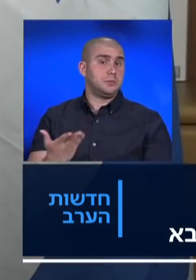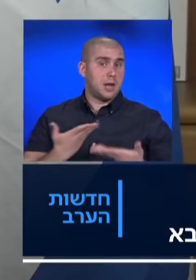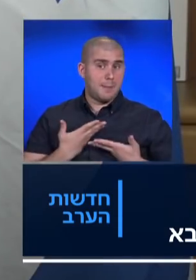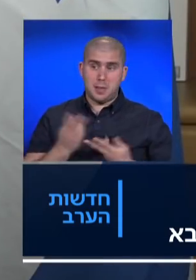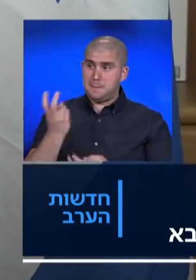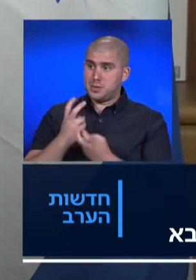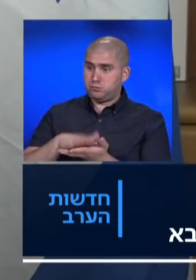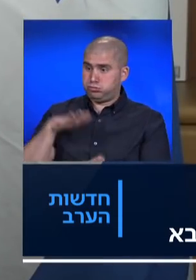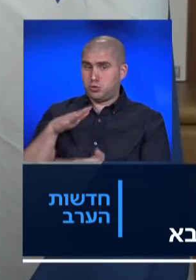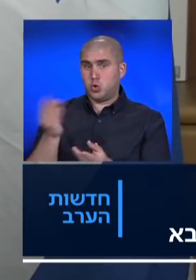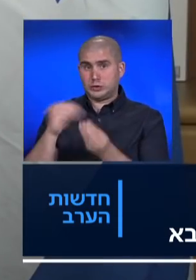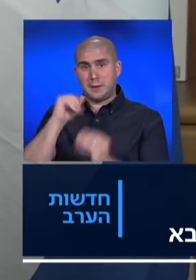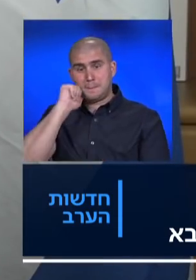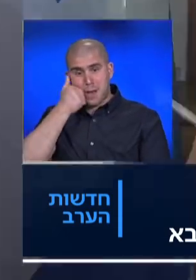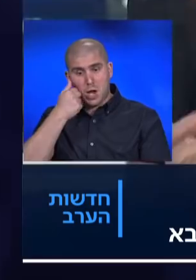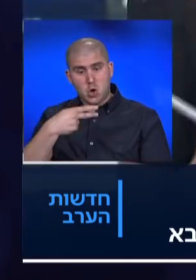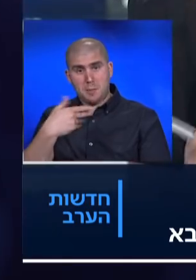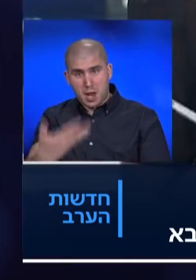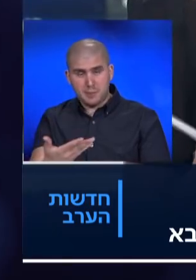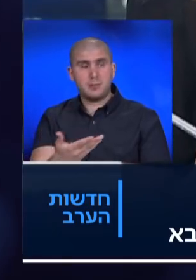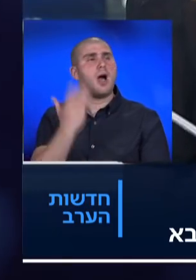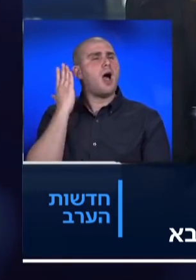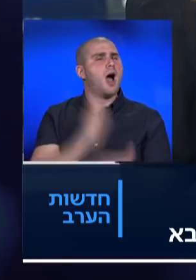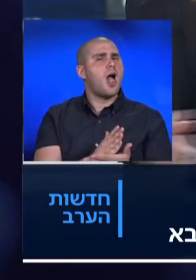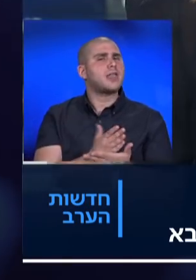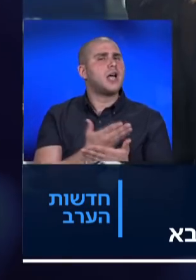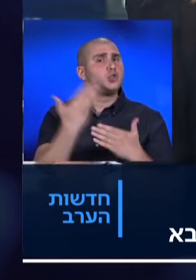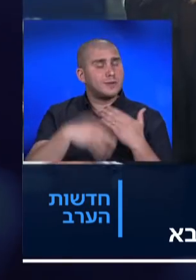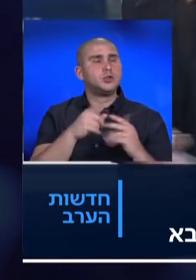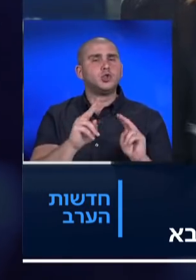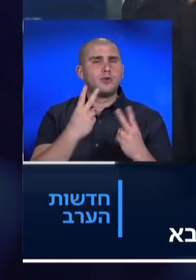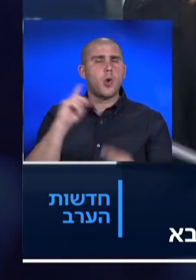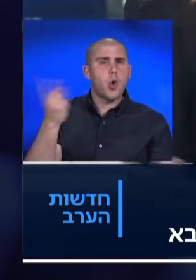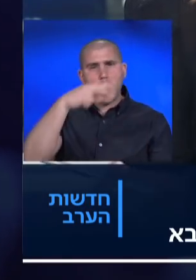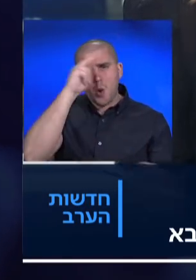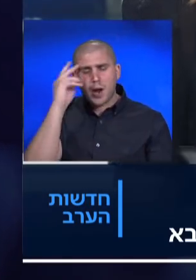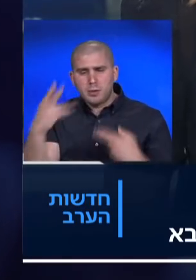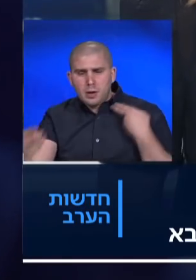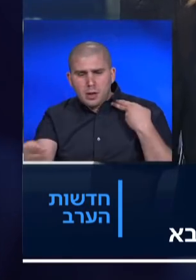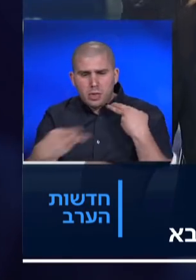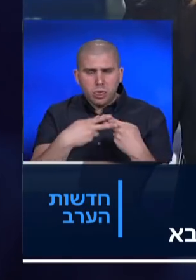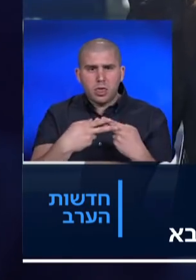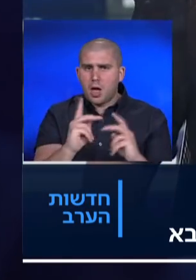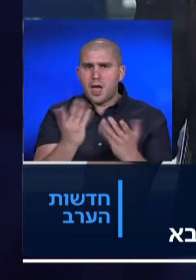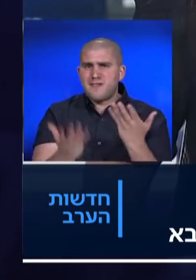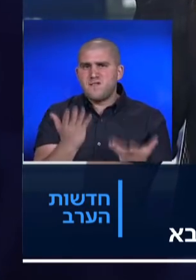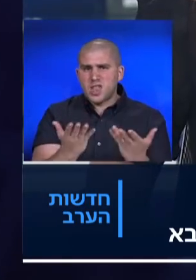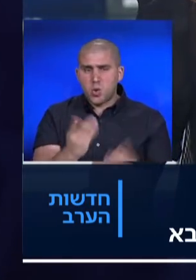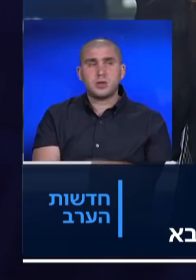מחר ומחרתיים. הכרעה סופית מתי? כי זה שוב מכניס את כל ההורים לחוסר ודאות וגם את הילדים שמחכים. אני מעריך